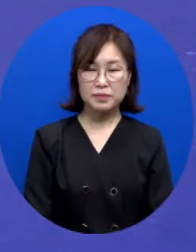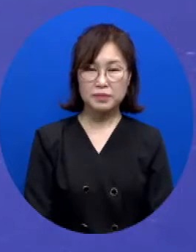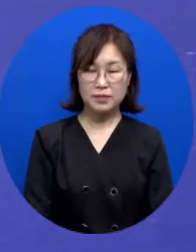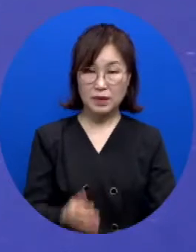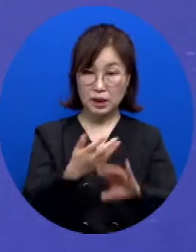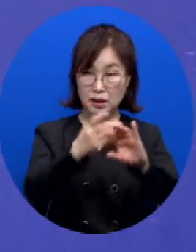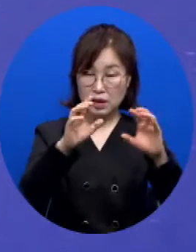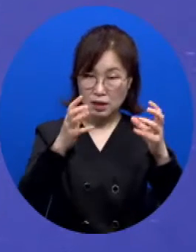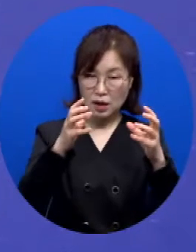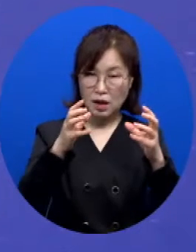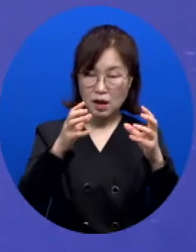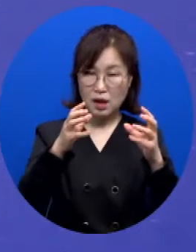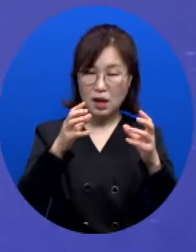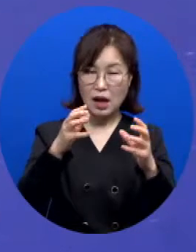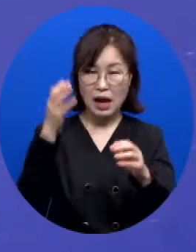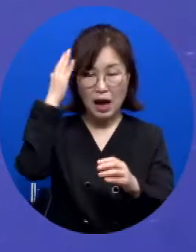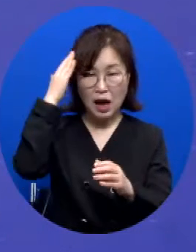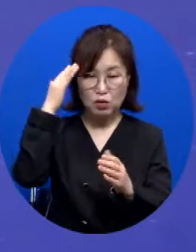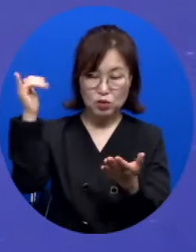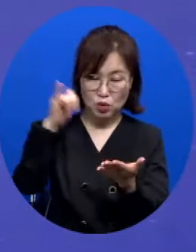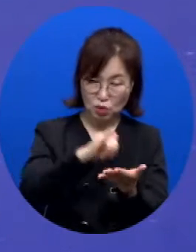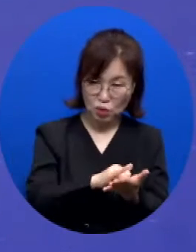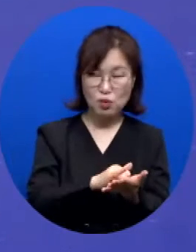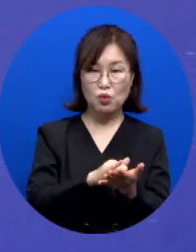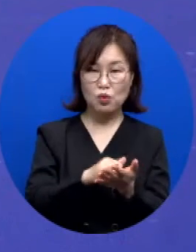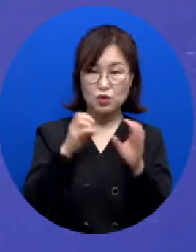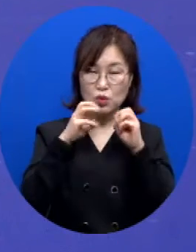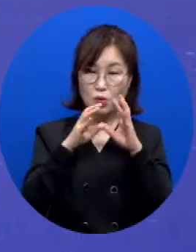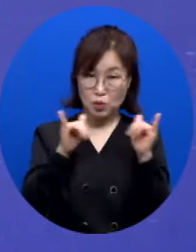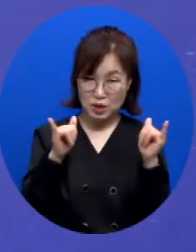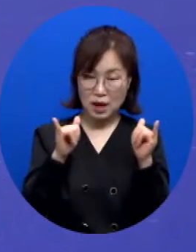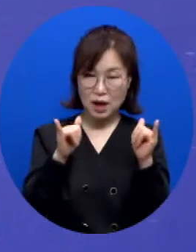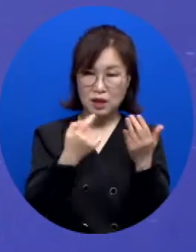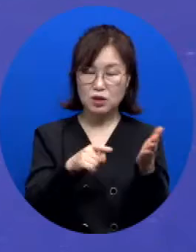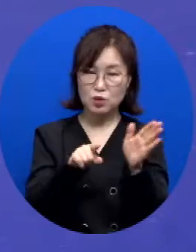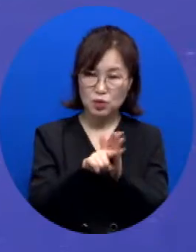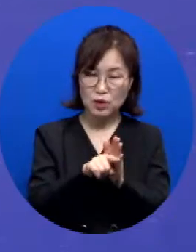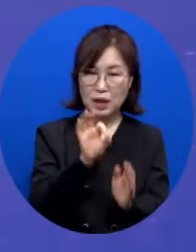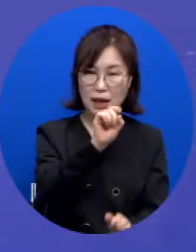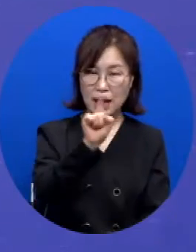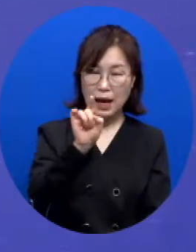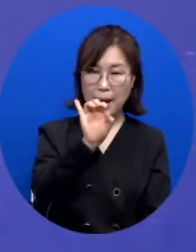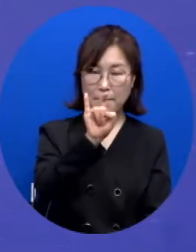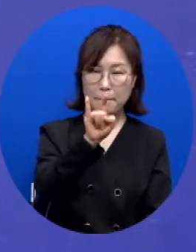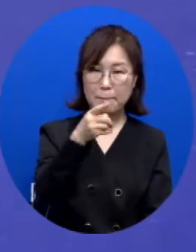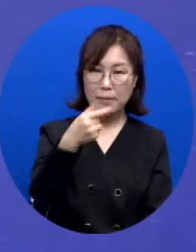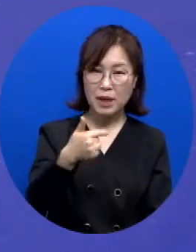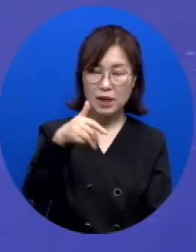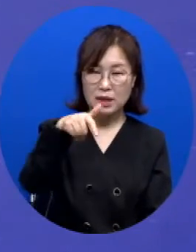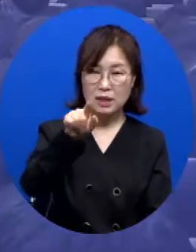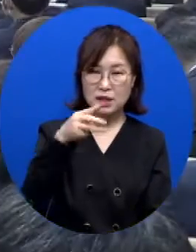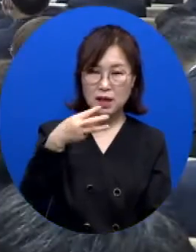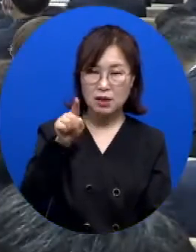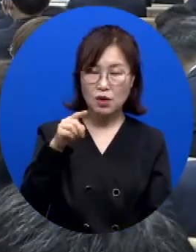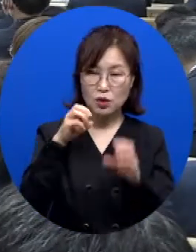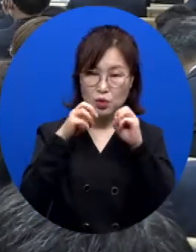해외 귀국 선교사들을 위한 아펜젤러 세계 선교센터 봉헌과 개관 예배가